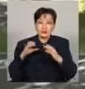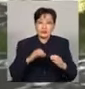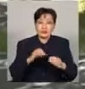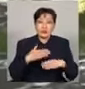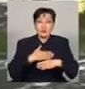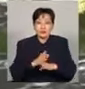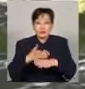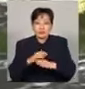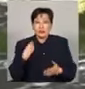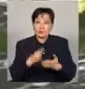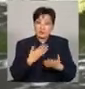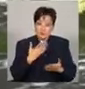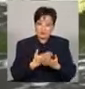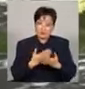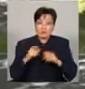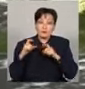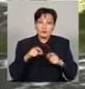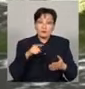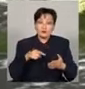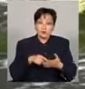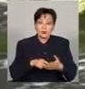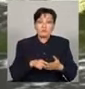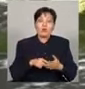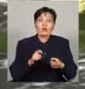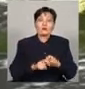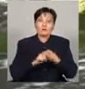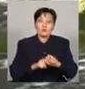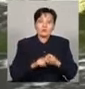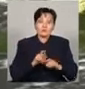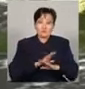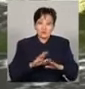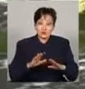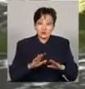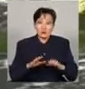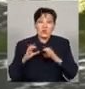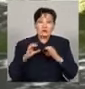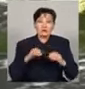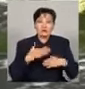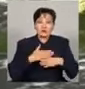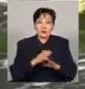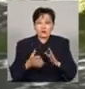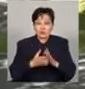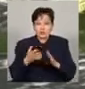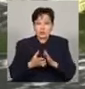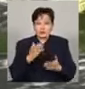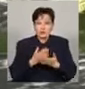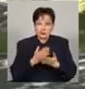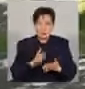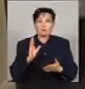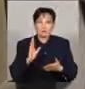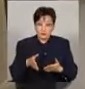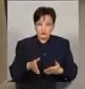құрал саймандары да қымбаттап жатыр. Логистикалық мәселелерді ковидпен ғана байланыстыруға болмай, көлік жабдықтарының тапшылығы болған болады